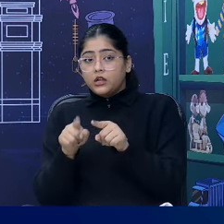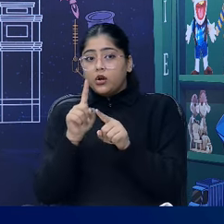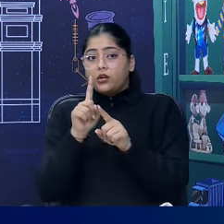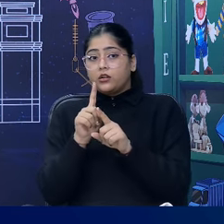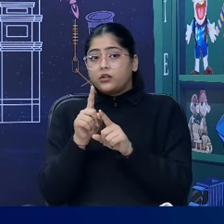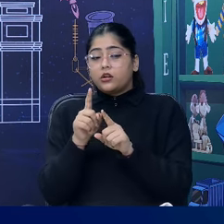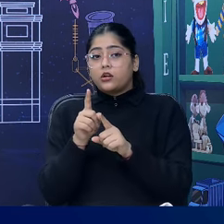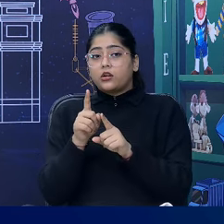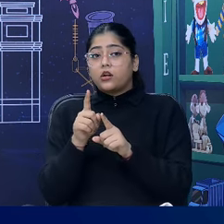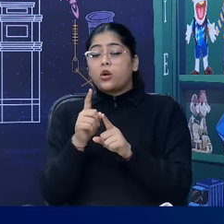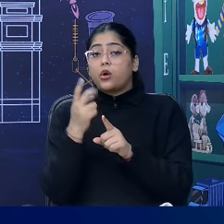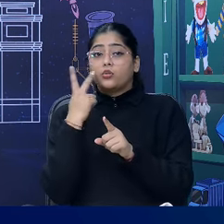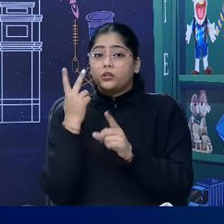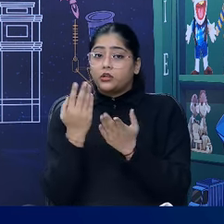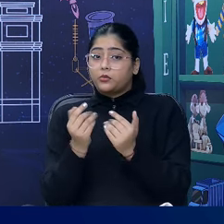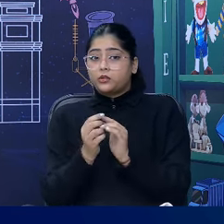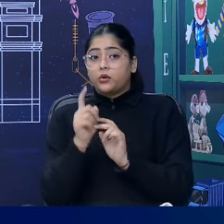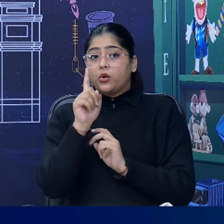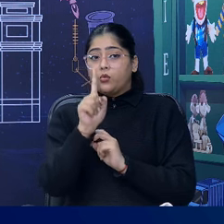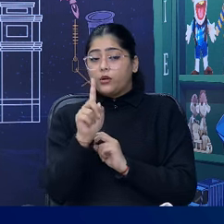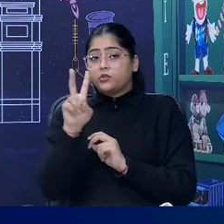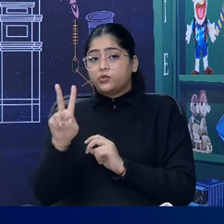यू कैन सी द एलिमेंट्स, लाइक